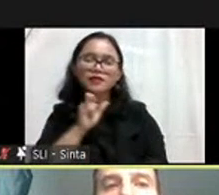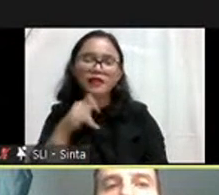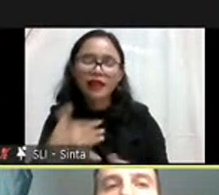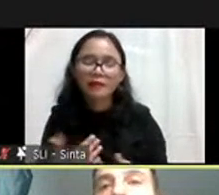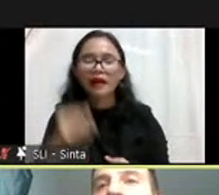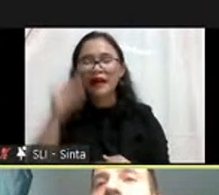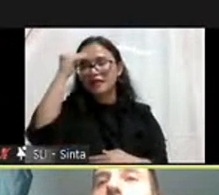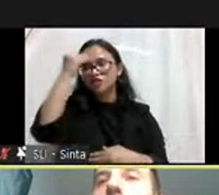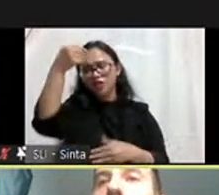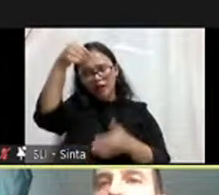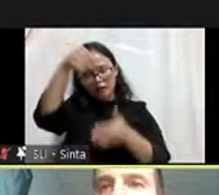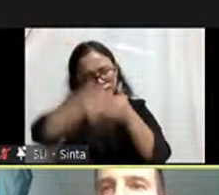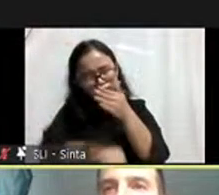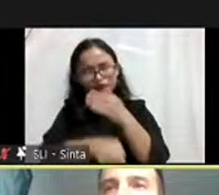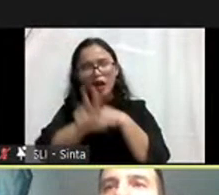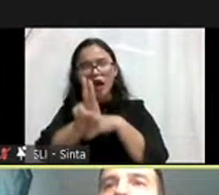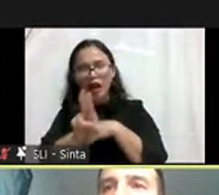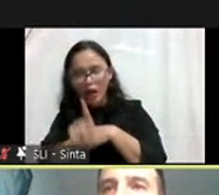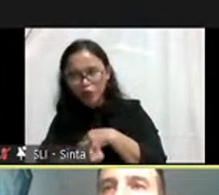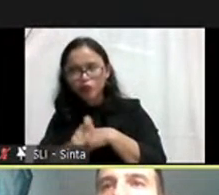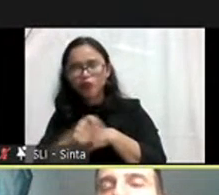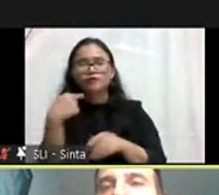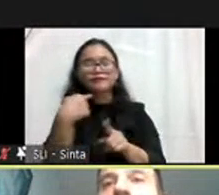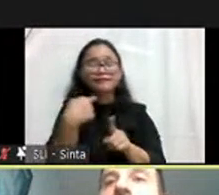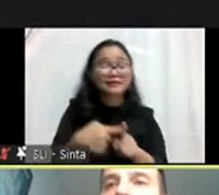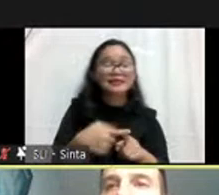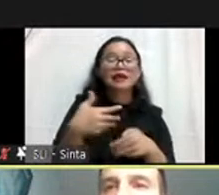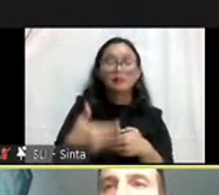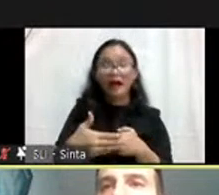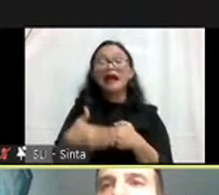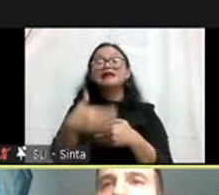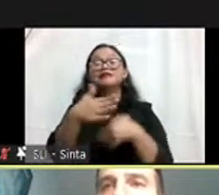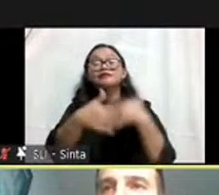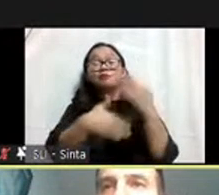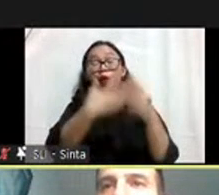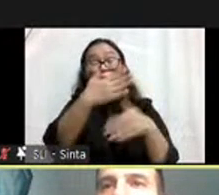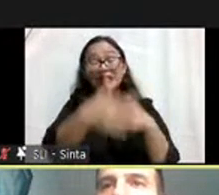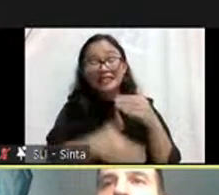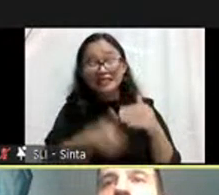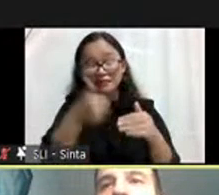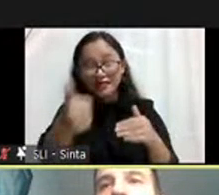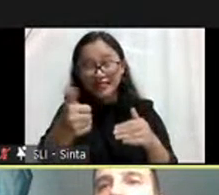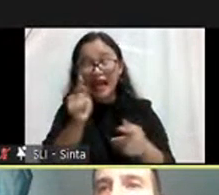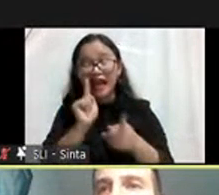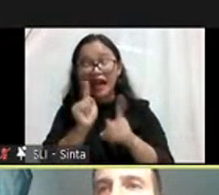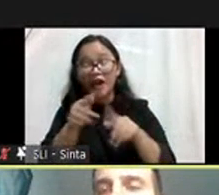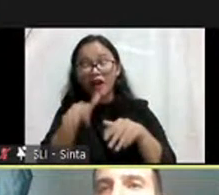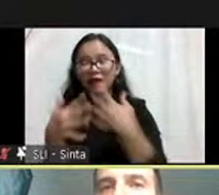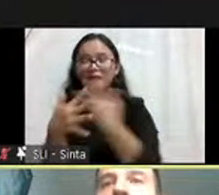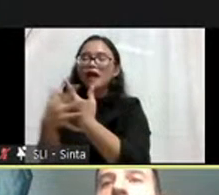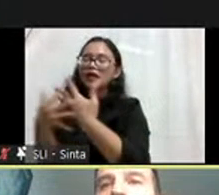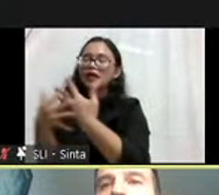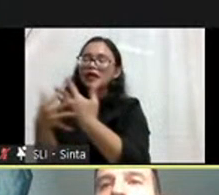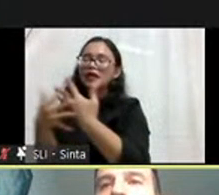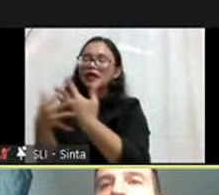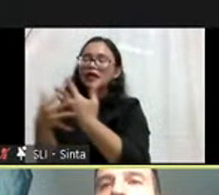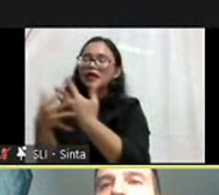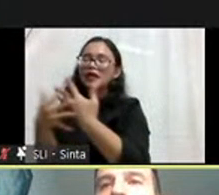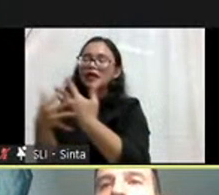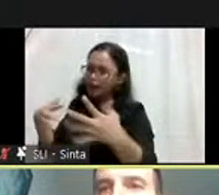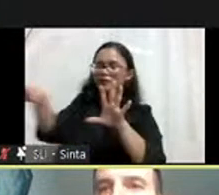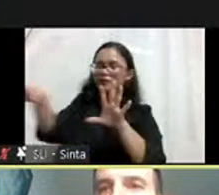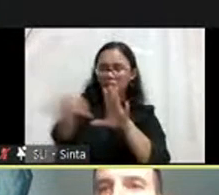rinci kemudian memantau kemajuan tetapi ini hanya bisa berjalan bila masyarakat sipil terlibat di dalam prosesnya dalam